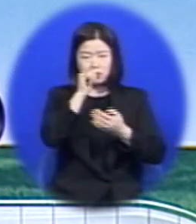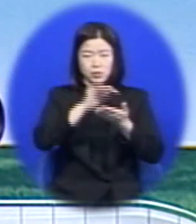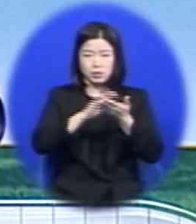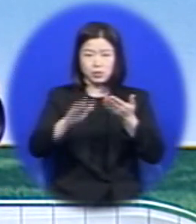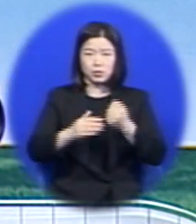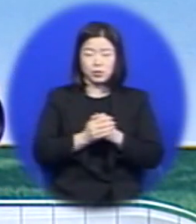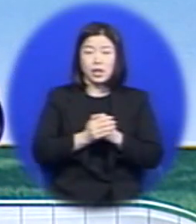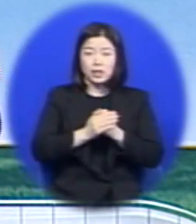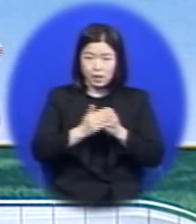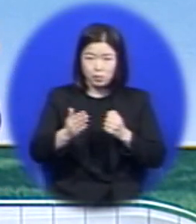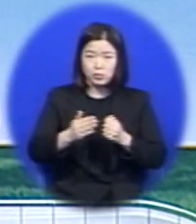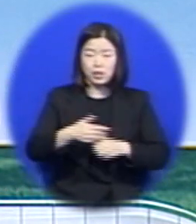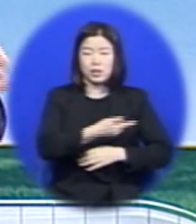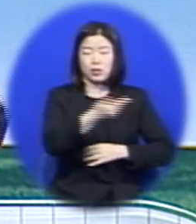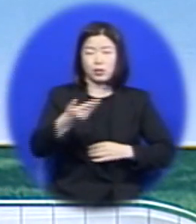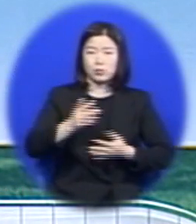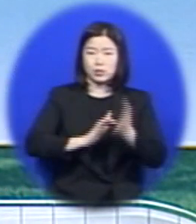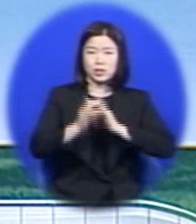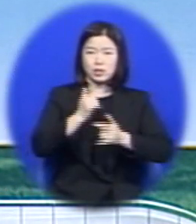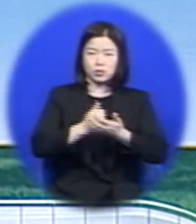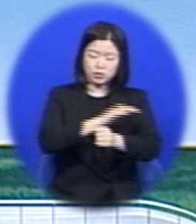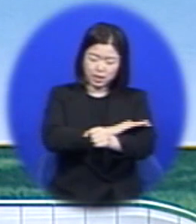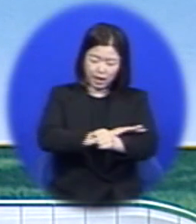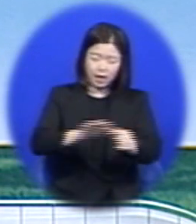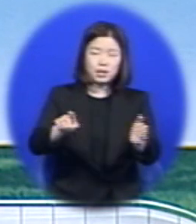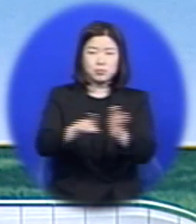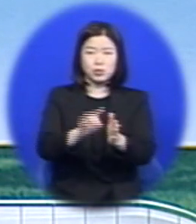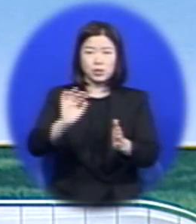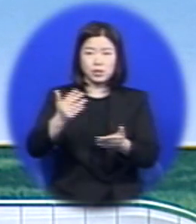그래서 여러분, 예수를 잘 믿어야 합니다.